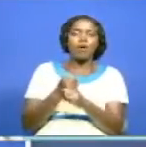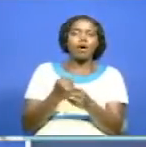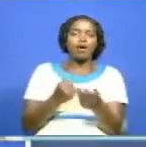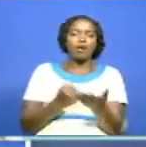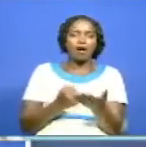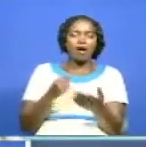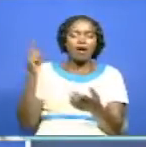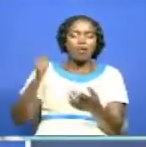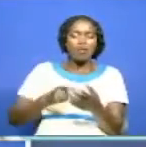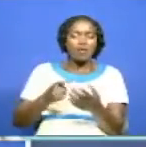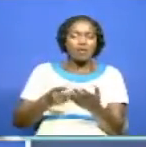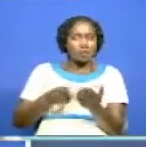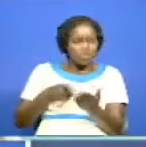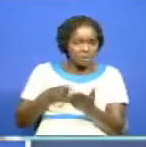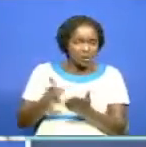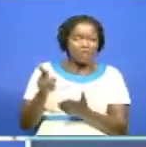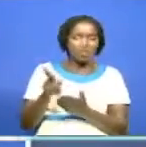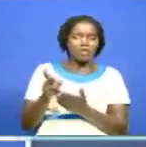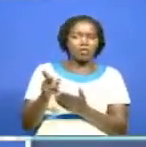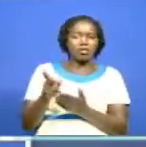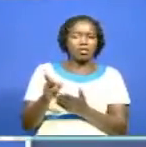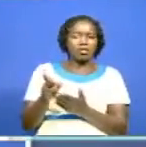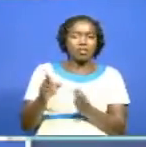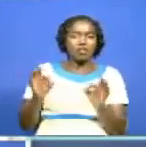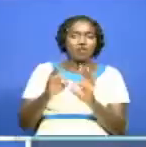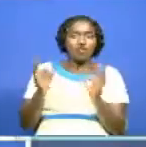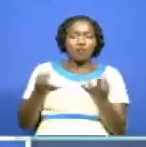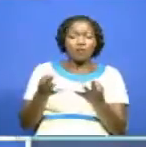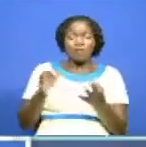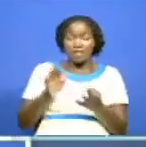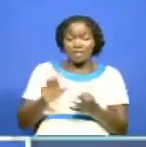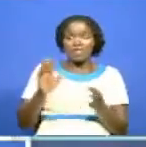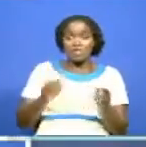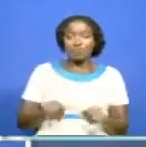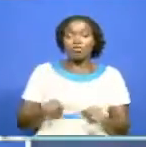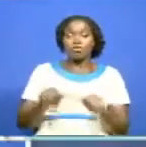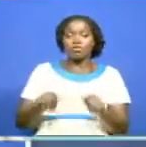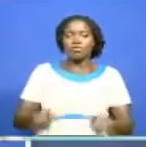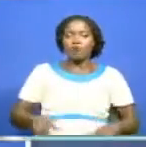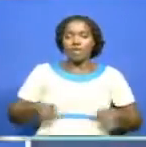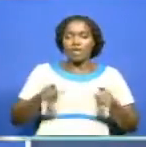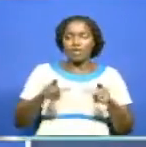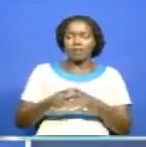wakue wanaridhiwa, wanalipwa ile pesa ndio familia yao iweze kuendelea. Ya tatu,